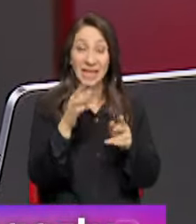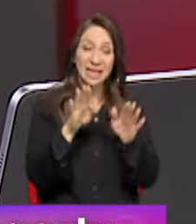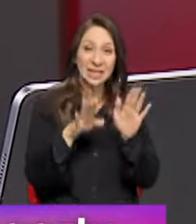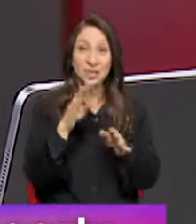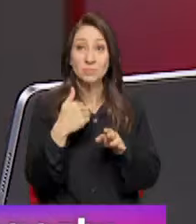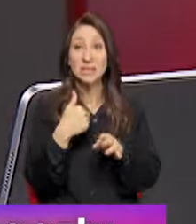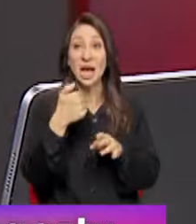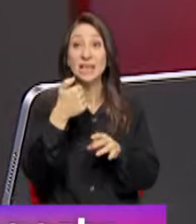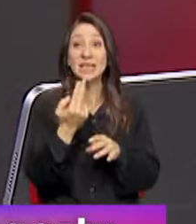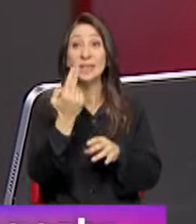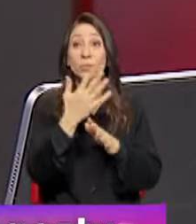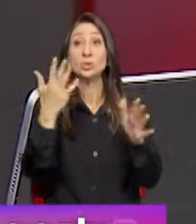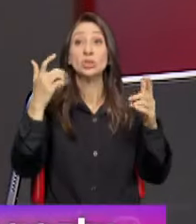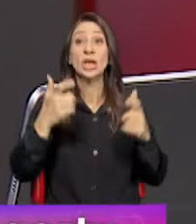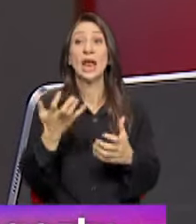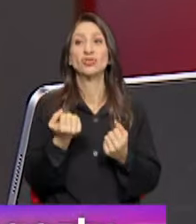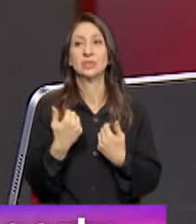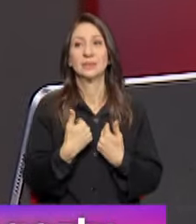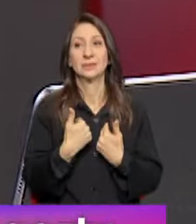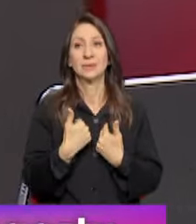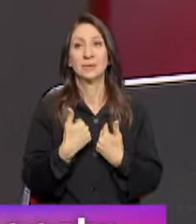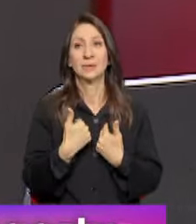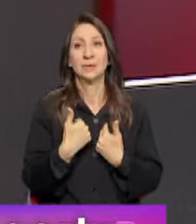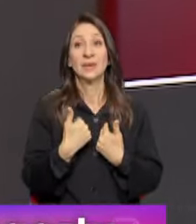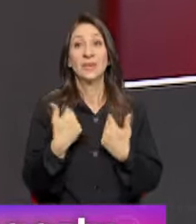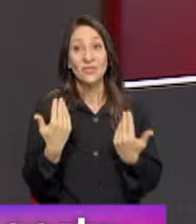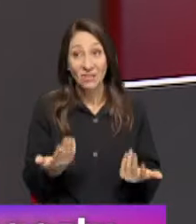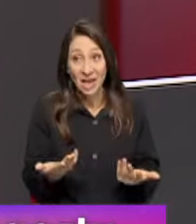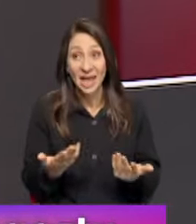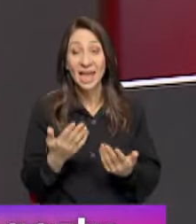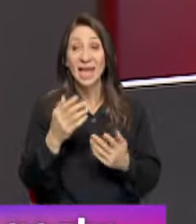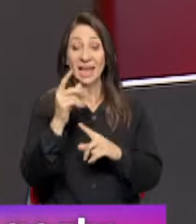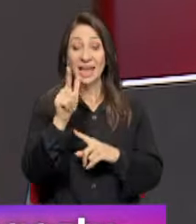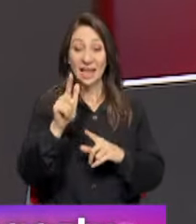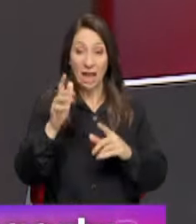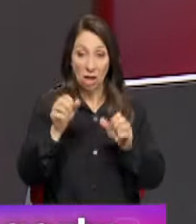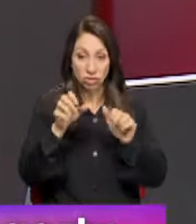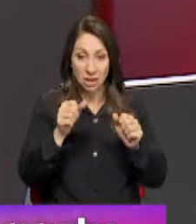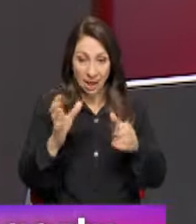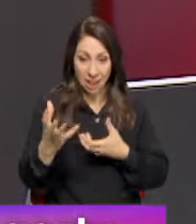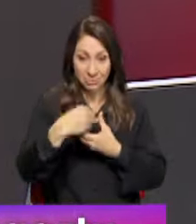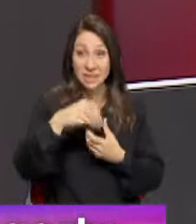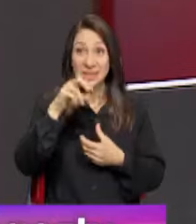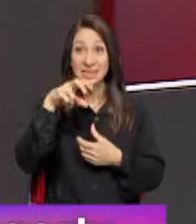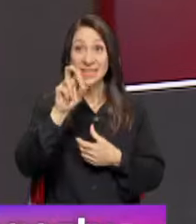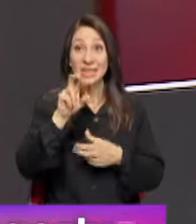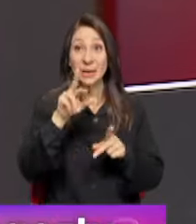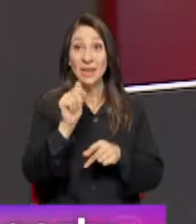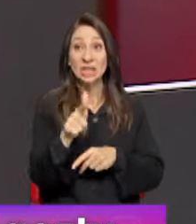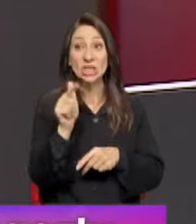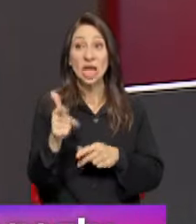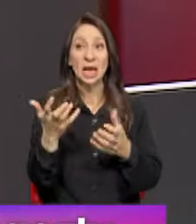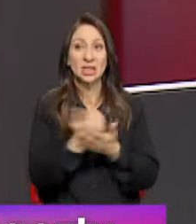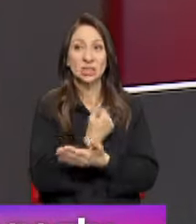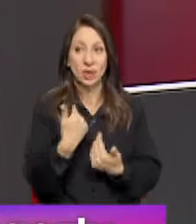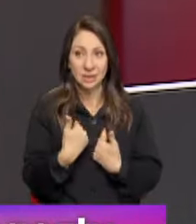yaklaşık biz 6-7 büyük şehir alacaktık. Ve iller alacaktık. 80 civarında ilçe